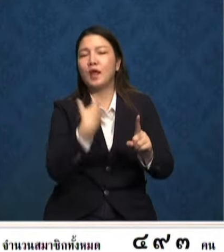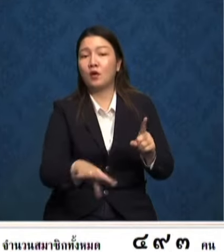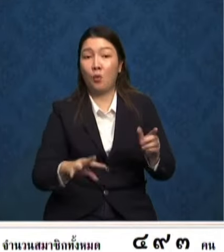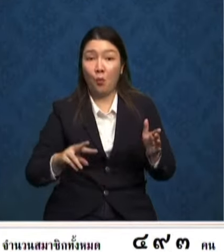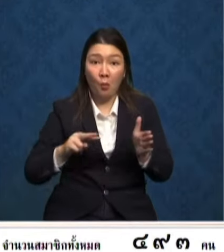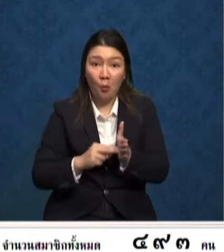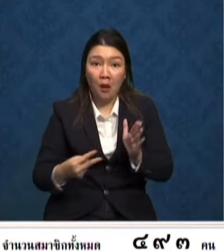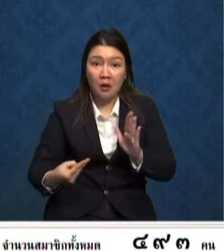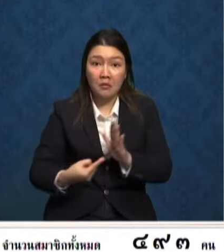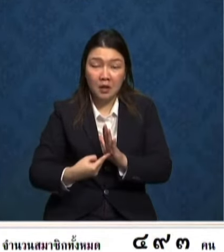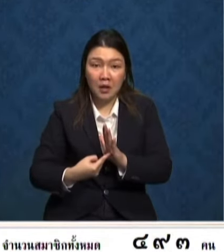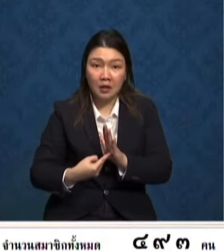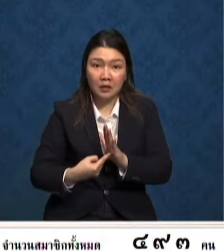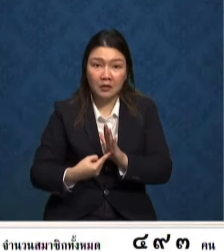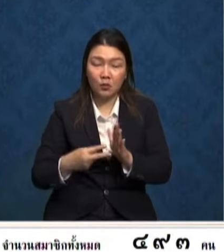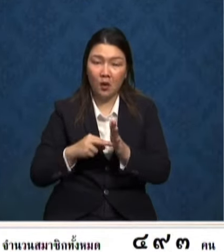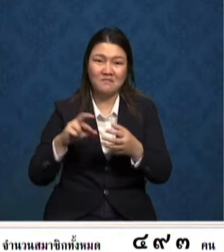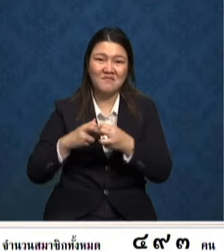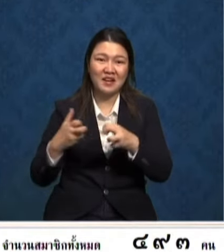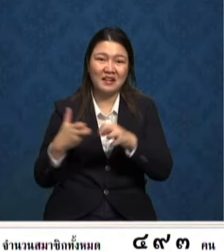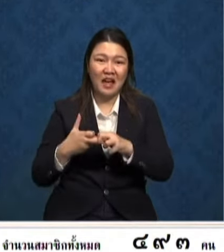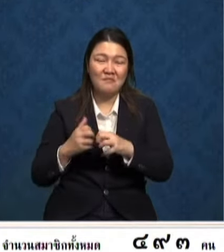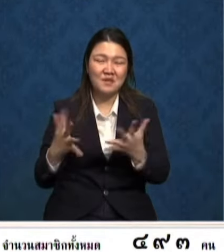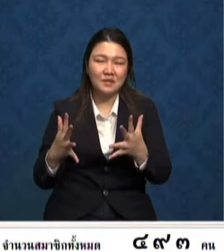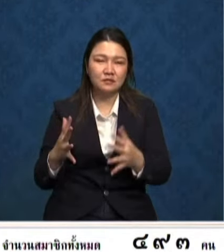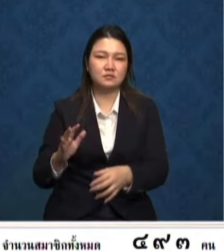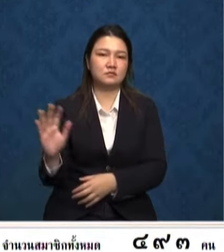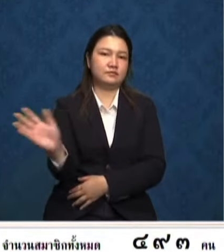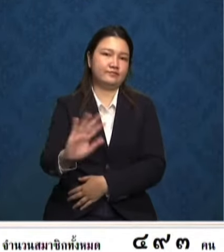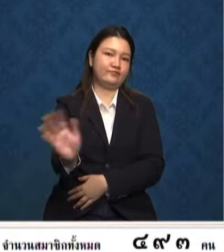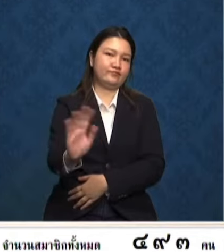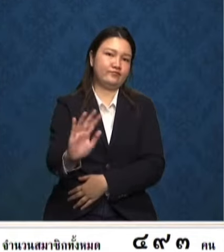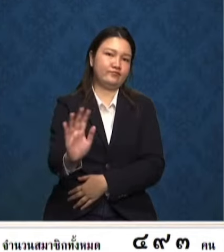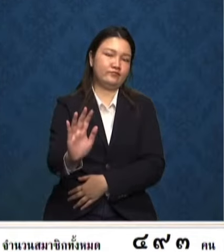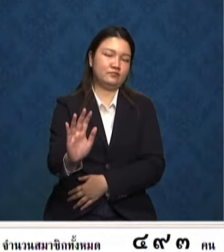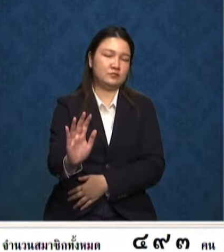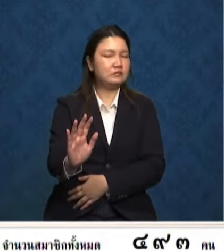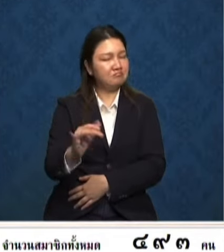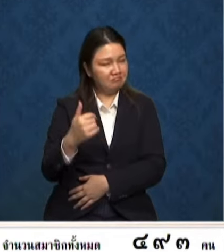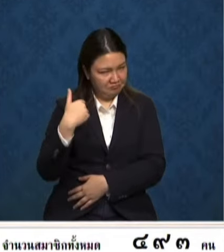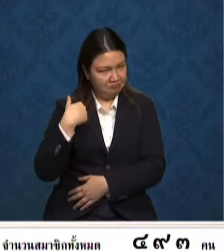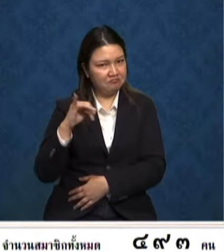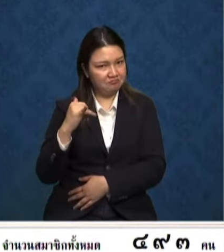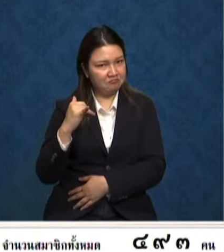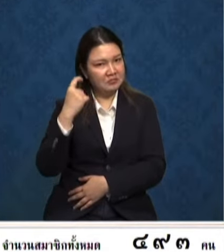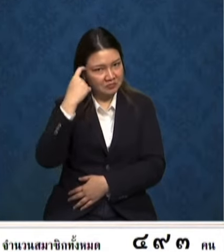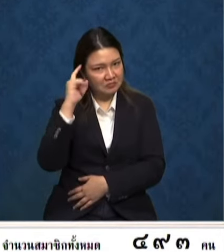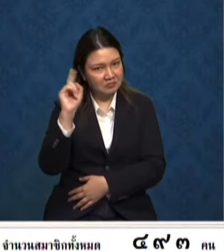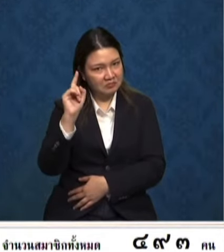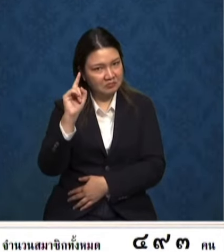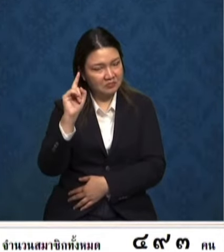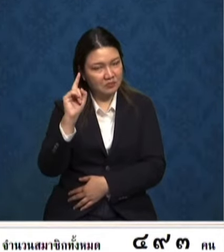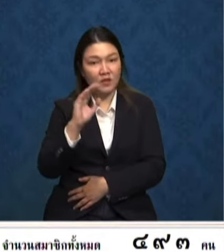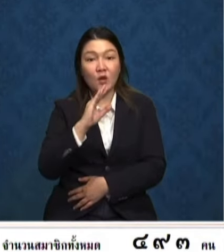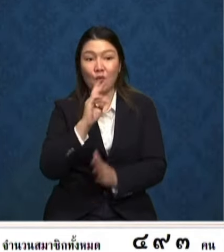ความว่าจะไม่เป็นปัญหาแต่อย่างใดตรงกันข้ามการทำต